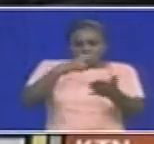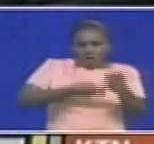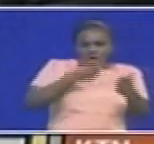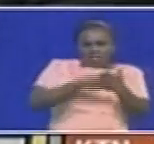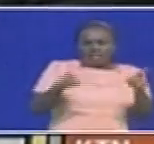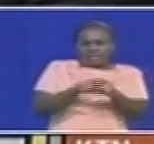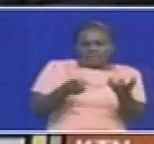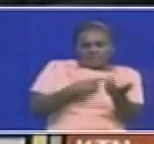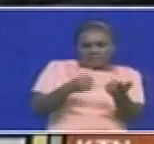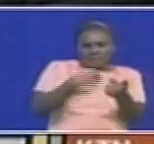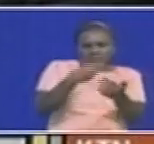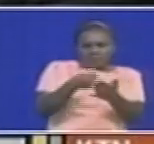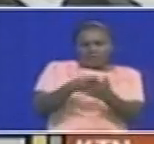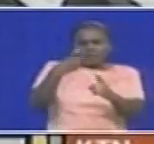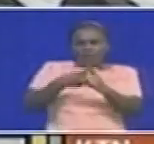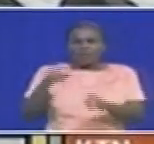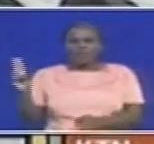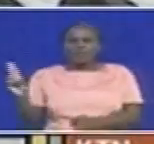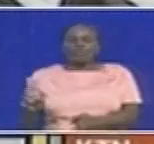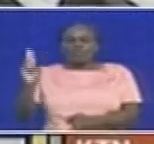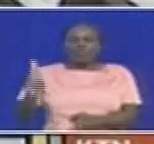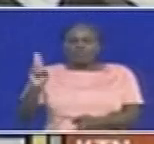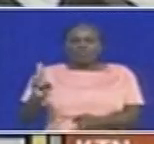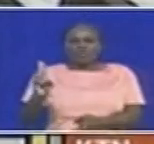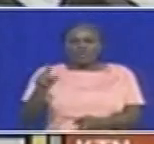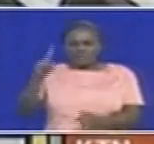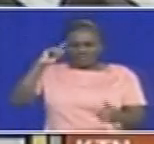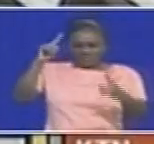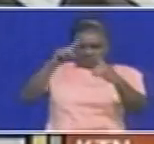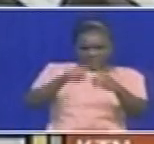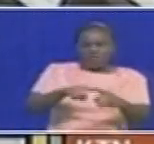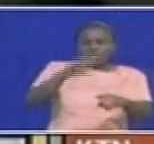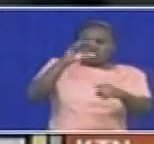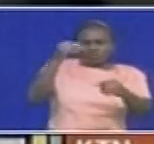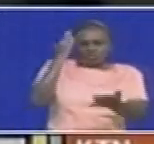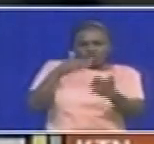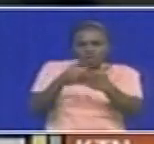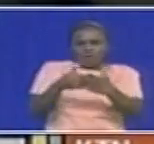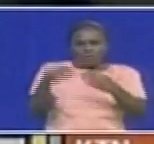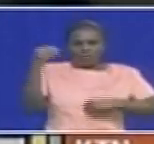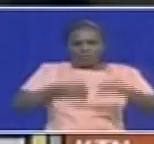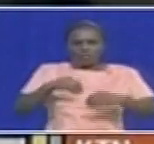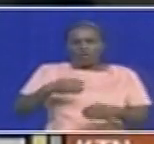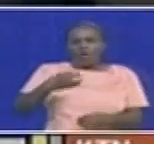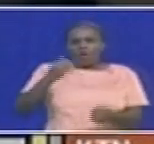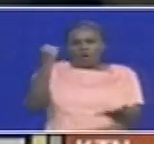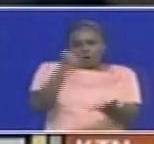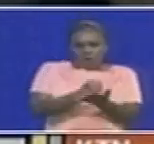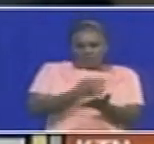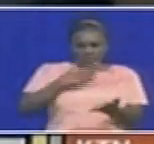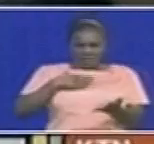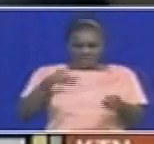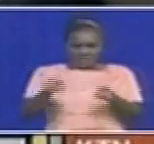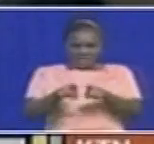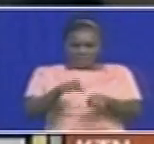hesabu za fedha katika afisi ya rais. Hii ni kwa lengo la kuhakikisha kuwa ufisadi unakomeshwa nchini. My office and the commission